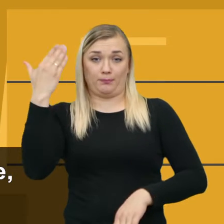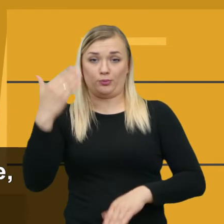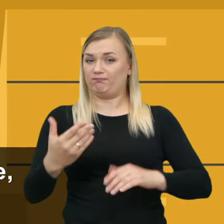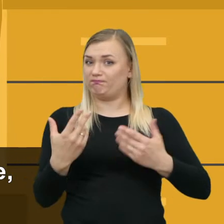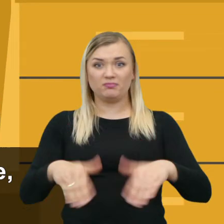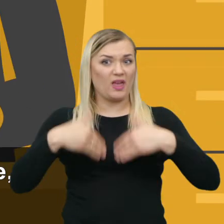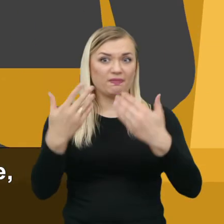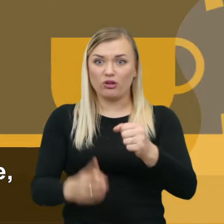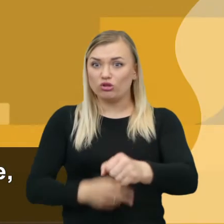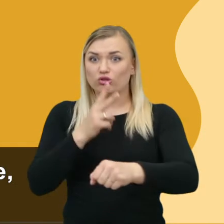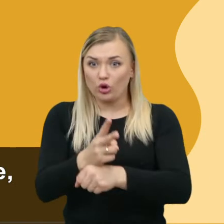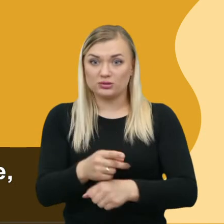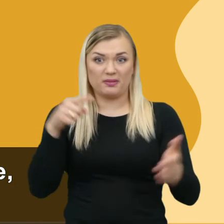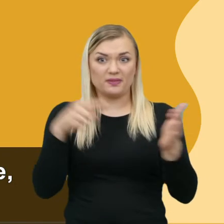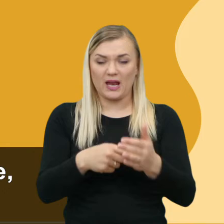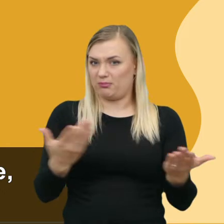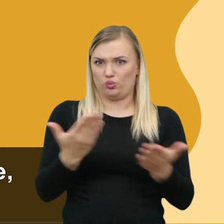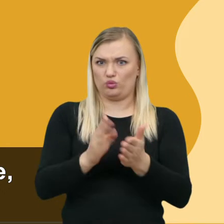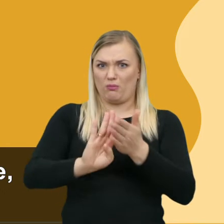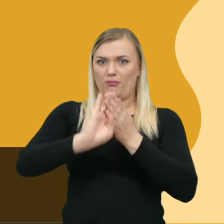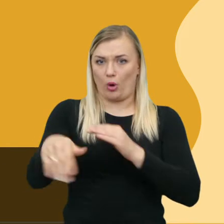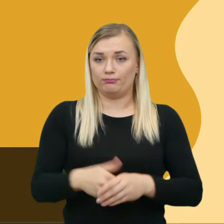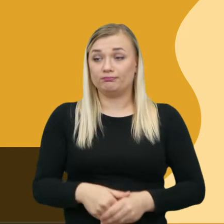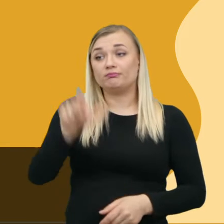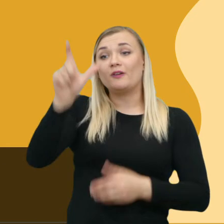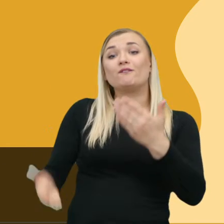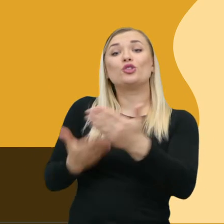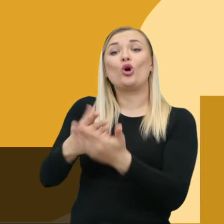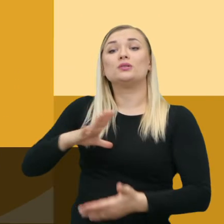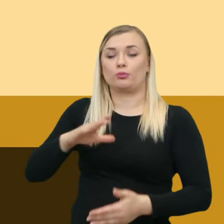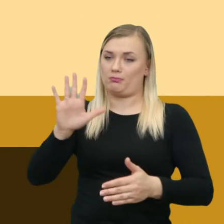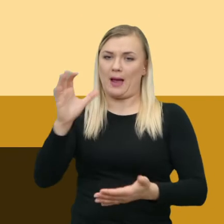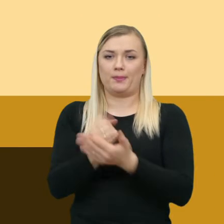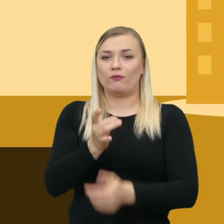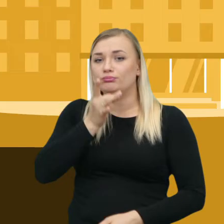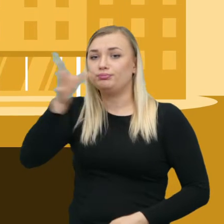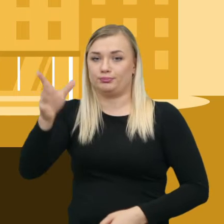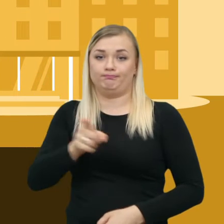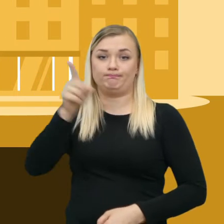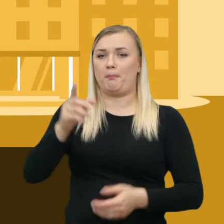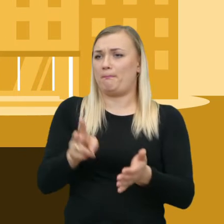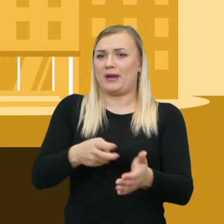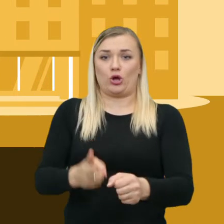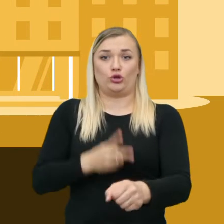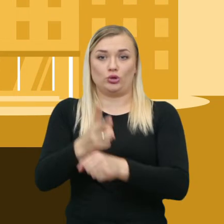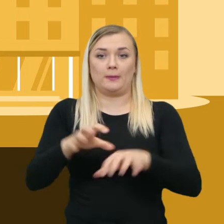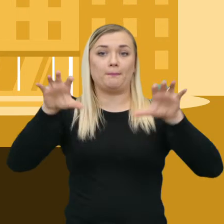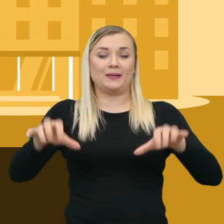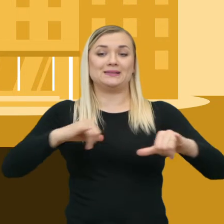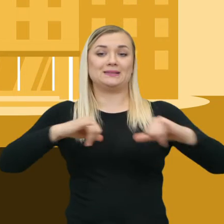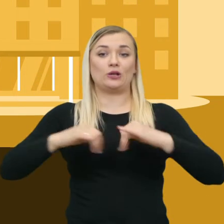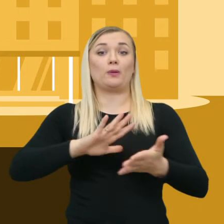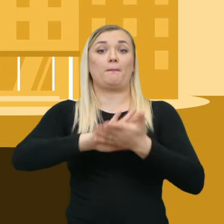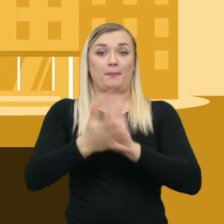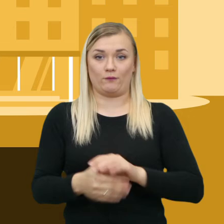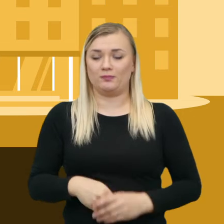Jeśli podmiot publiczny nie zapewni dostępności w terminie, wnioskodawca może złożyć skargę na brak dostępności do prezesa